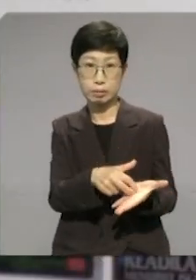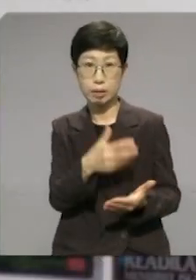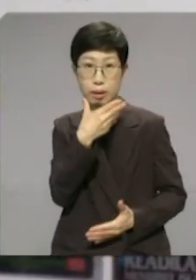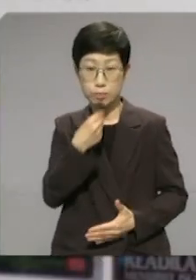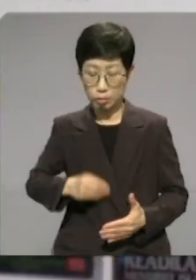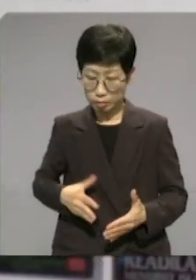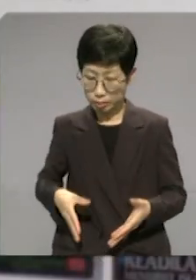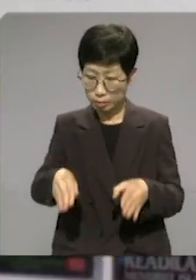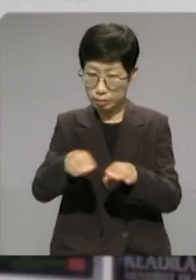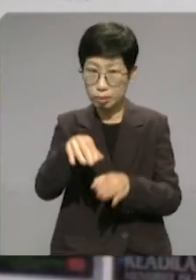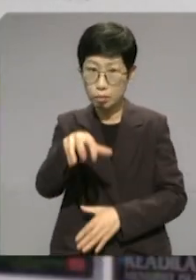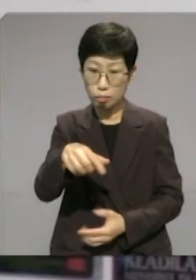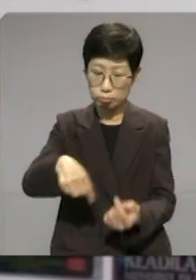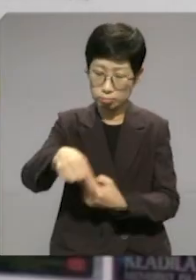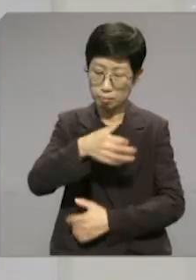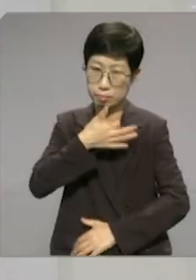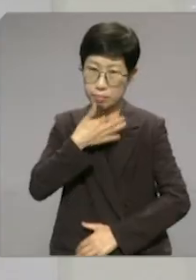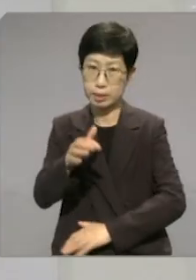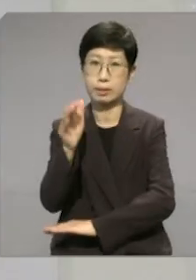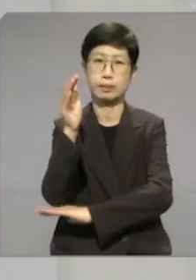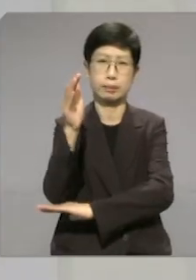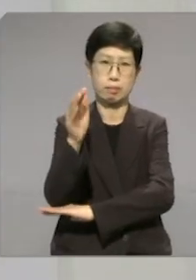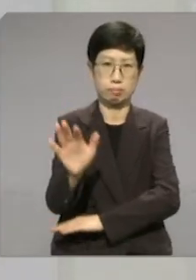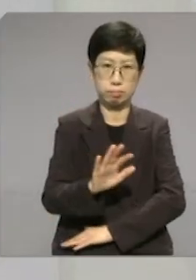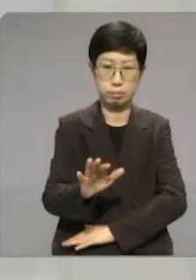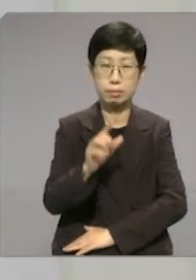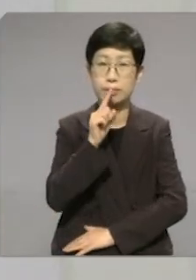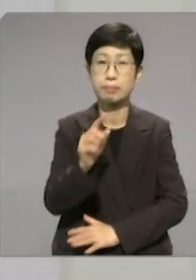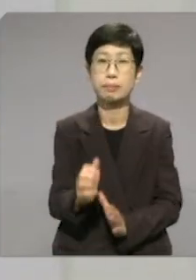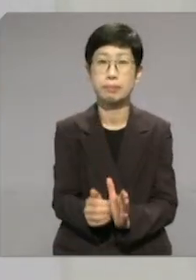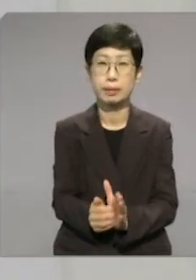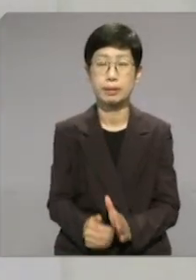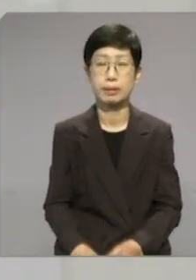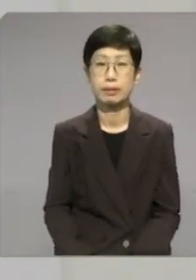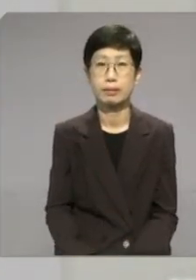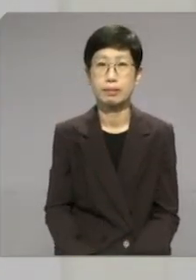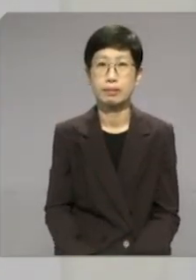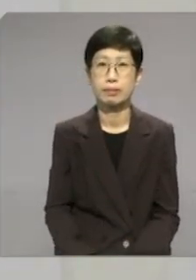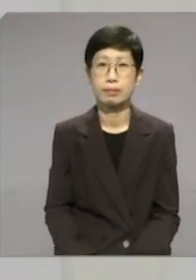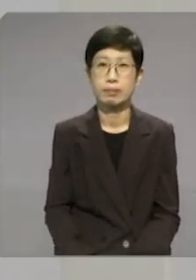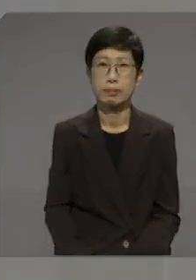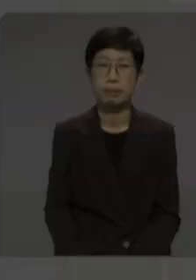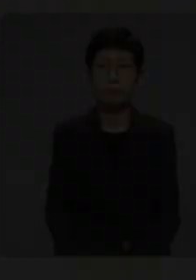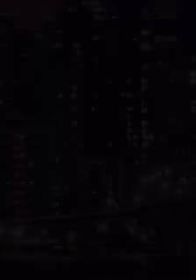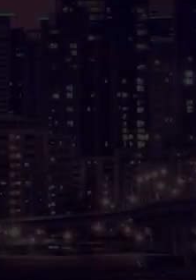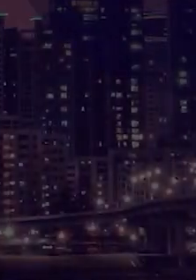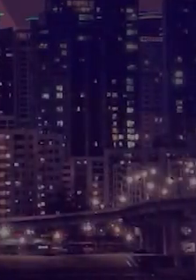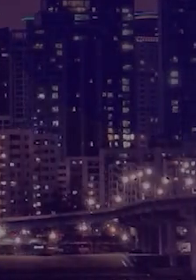복지시설들을 운영하지 않았다며 발뺌하고 있습니다. 월드뉴스 김준호입니다.